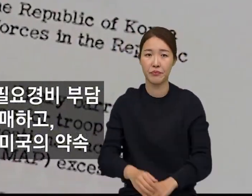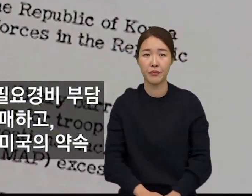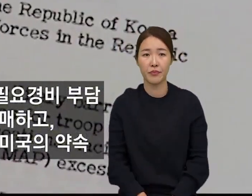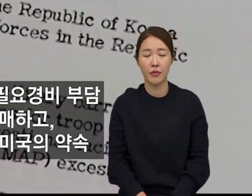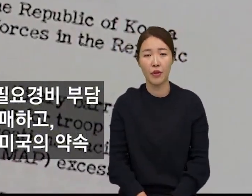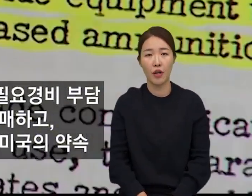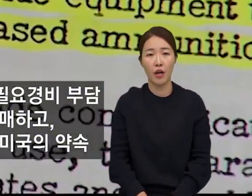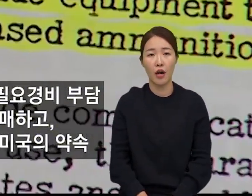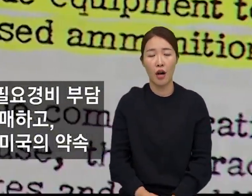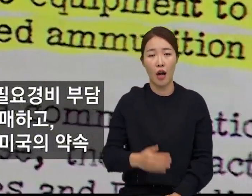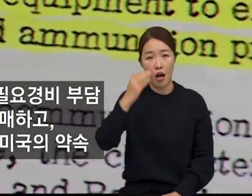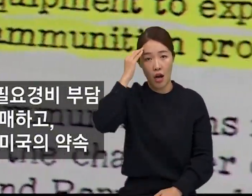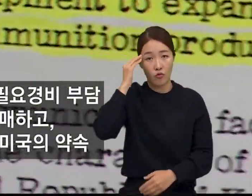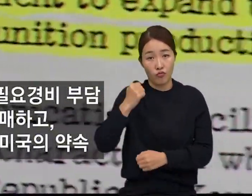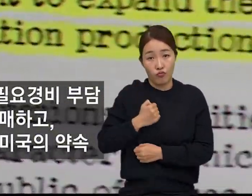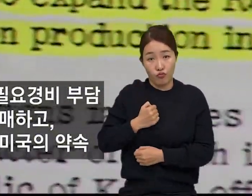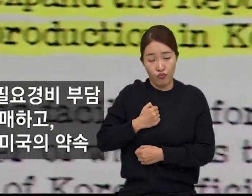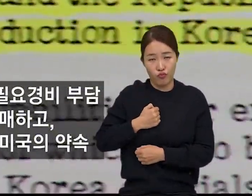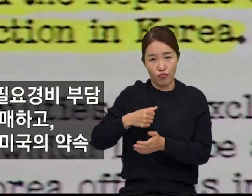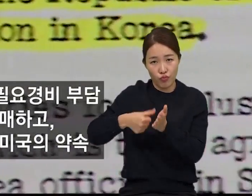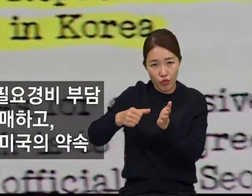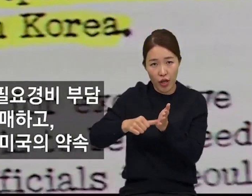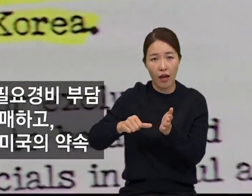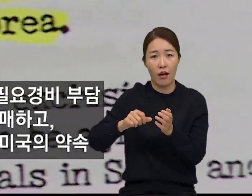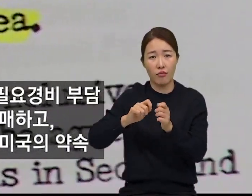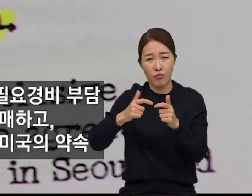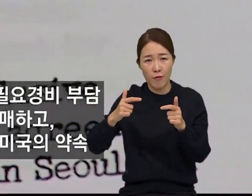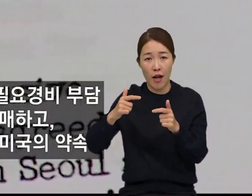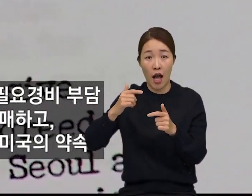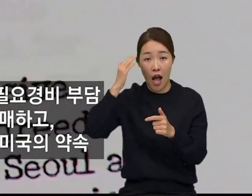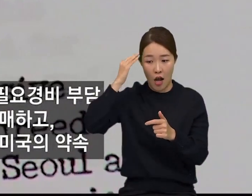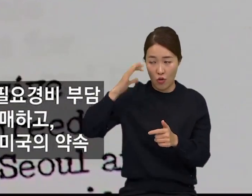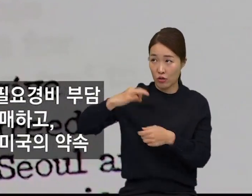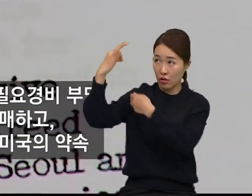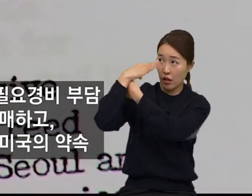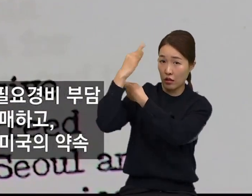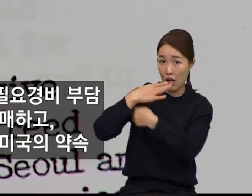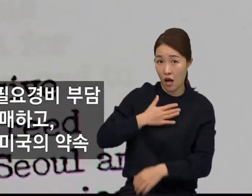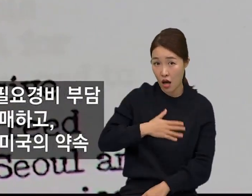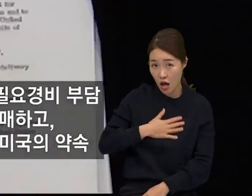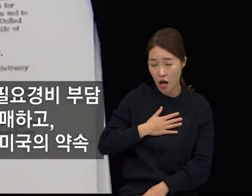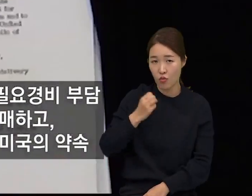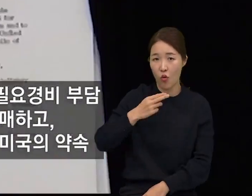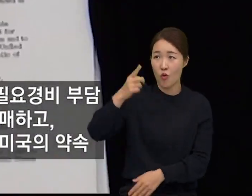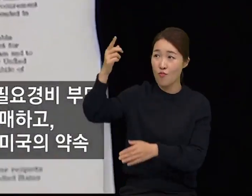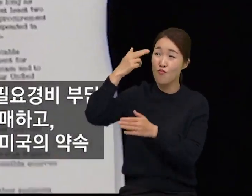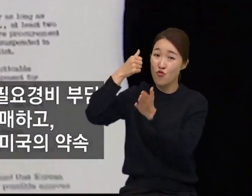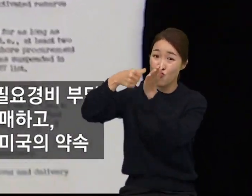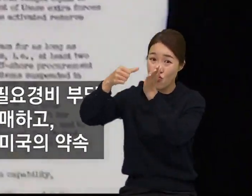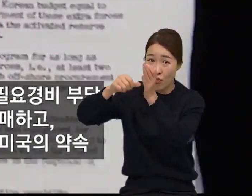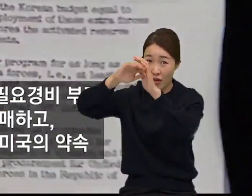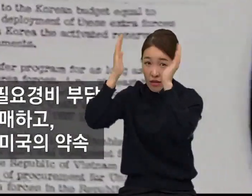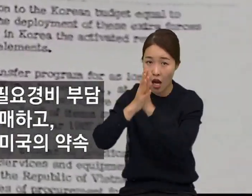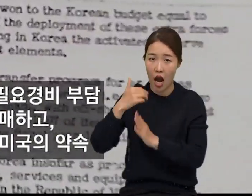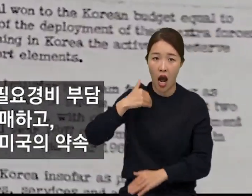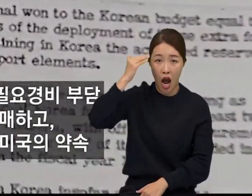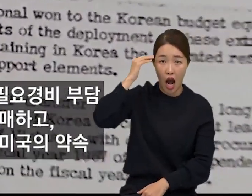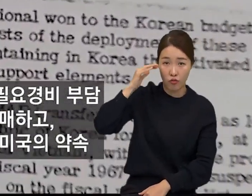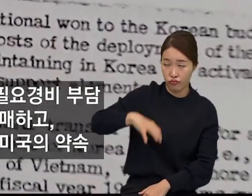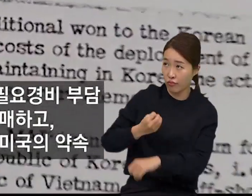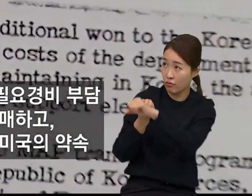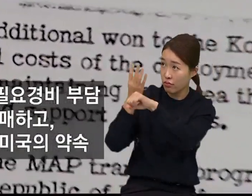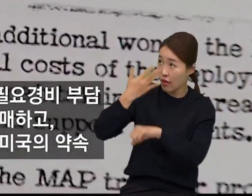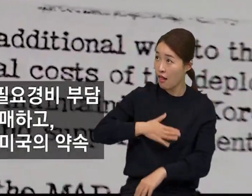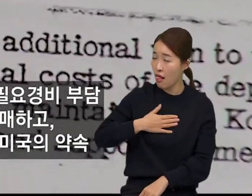주월 한국군 소요 물자와 용역을 한국에서 구매하고 미군용 물자도 한국에서 일부 발주하겠다는